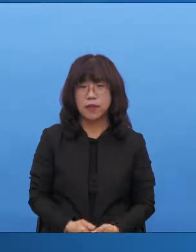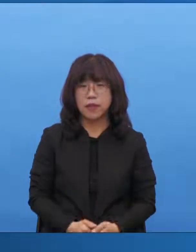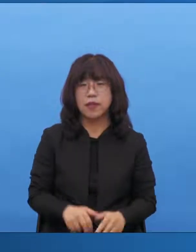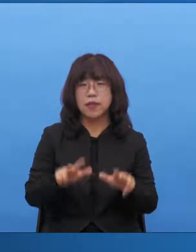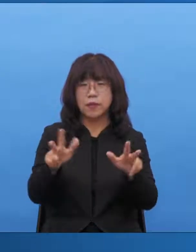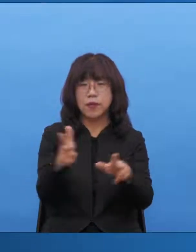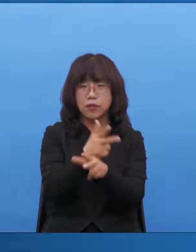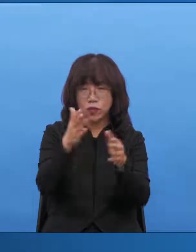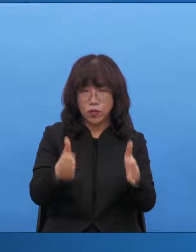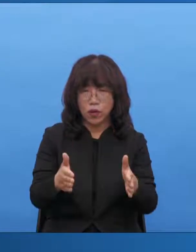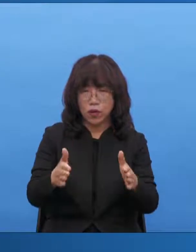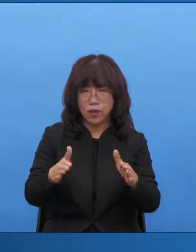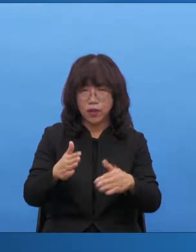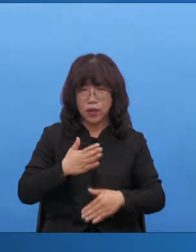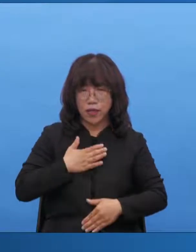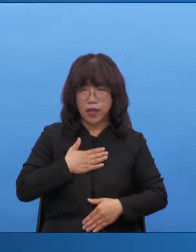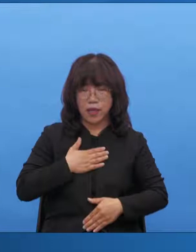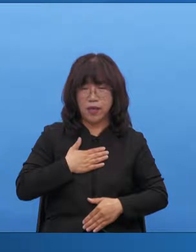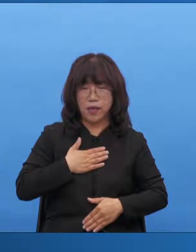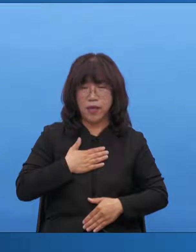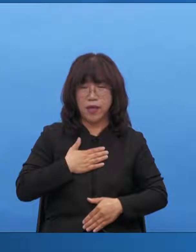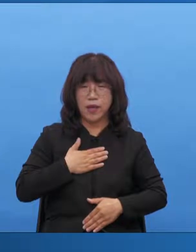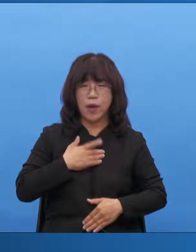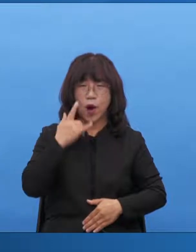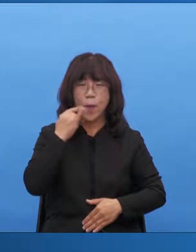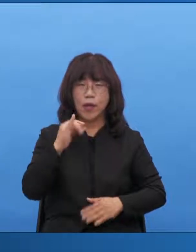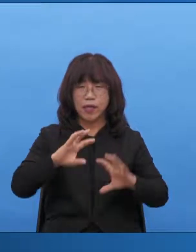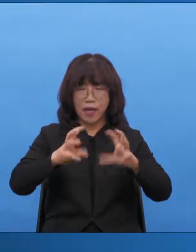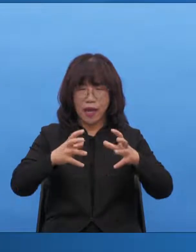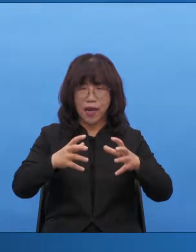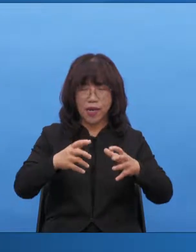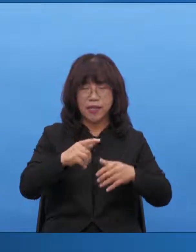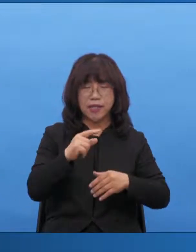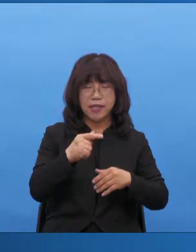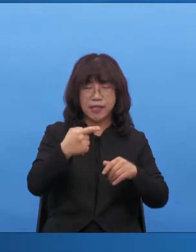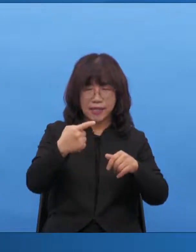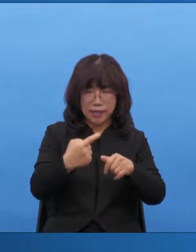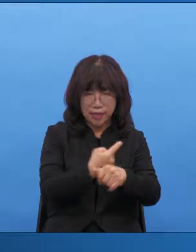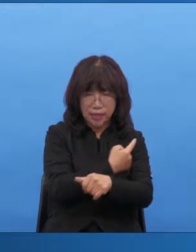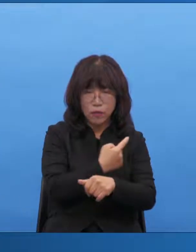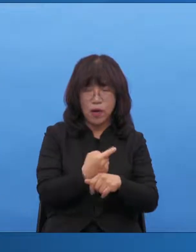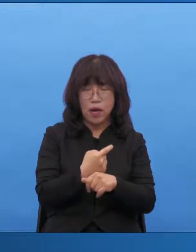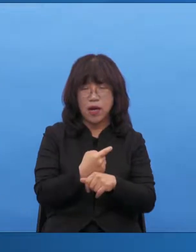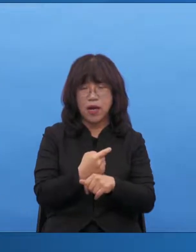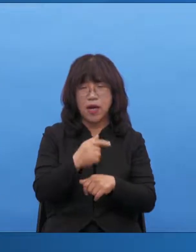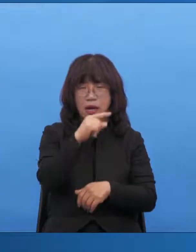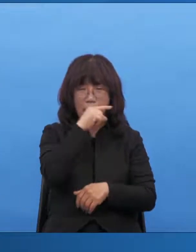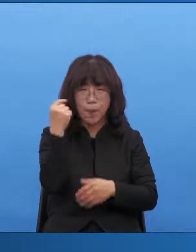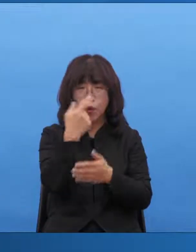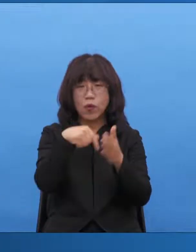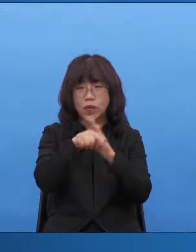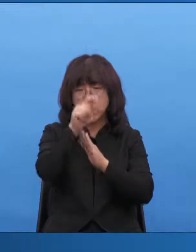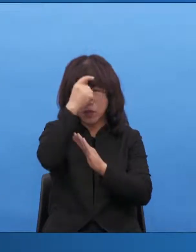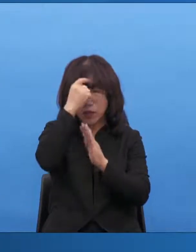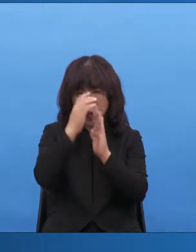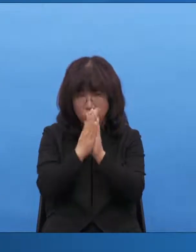Cette semaine, je vous demande de prier pour le Gabon, mon pays, la Guinée, le Malawi et la Libye.